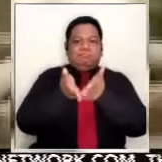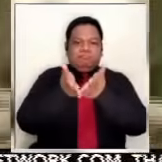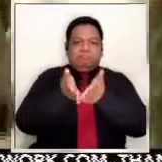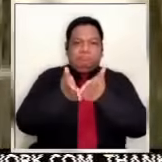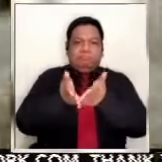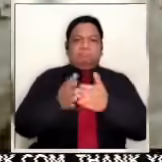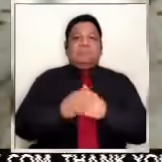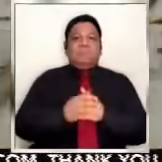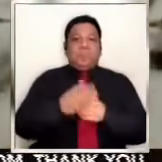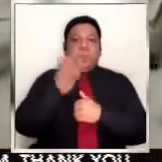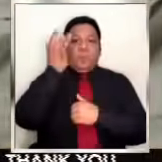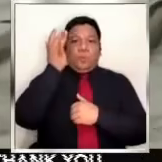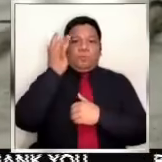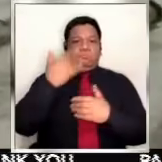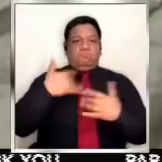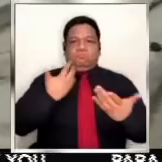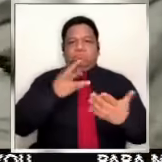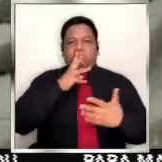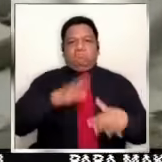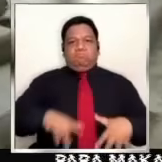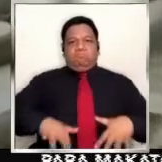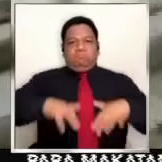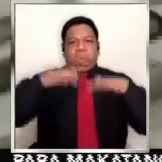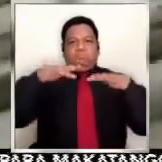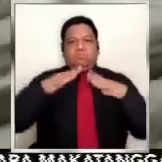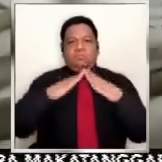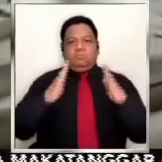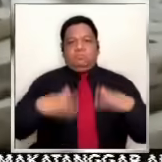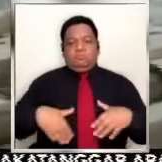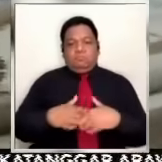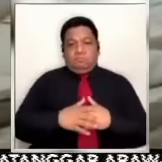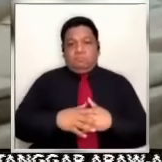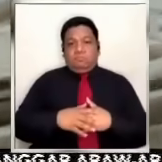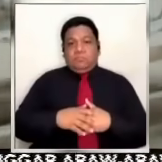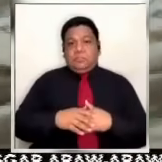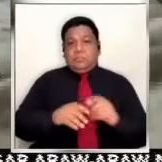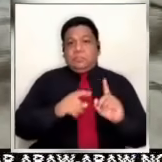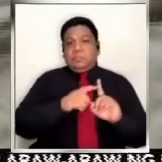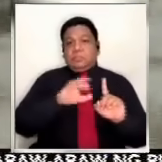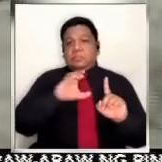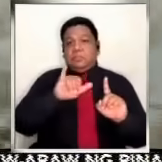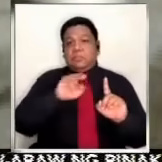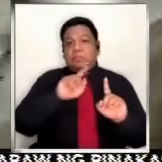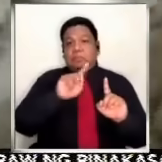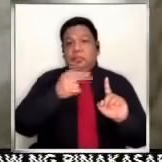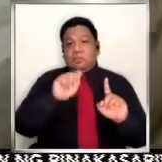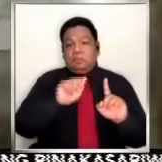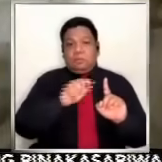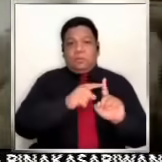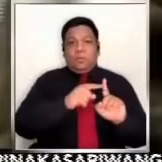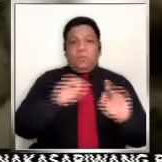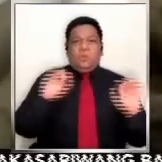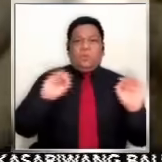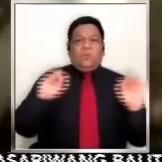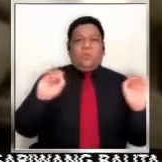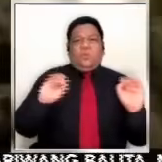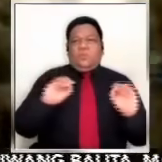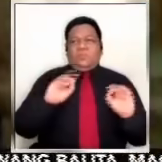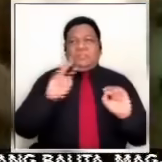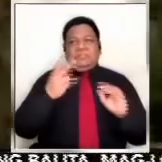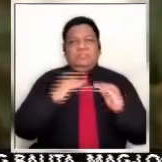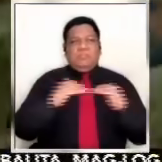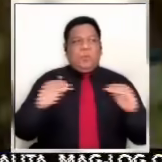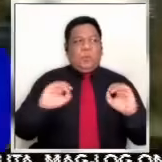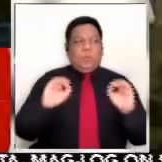po kami eh. Wala na lang. Si Nanay Cynthia, walang second floor ang bahay kaya lagi nang nakababad sa baha. Walang trabaho ang